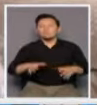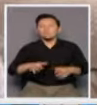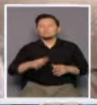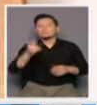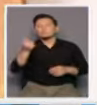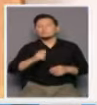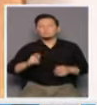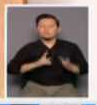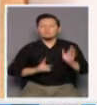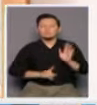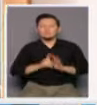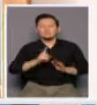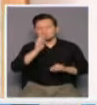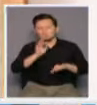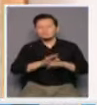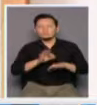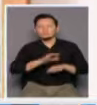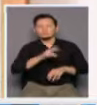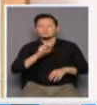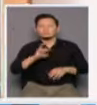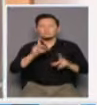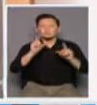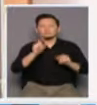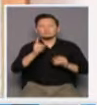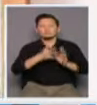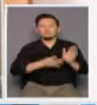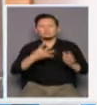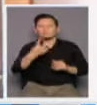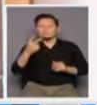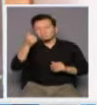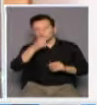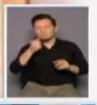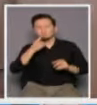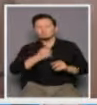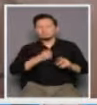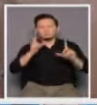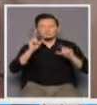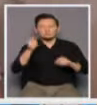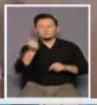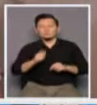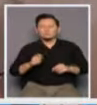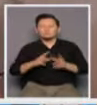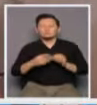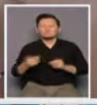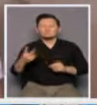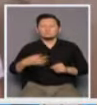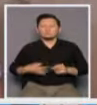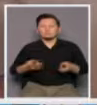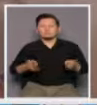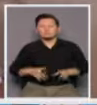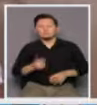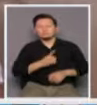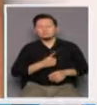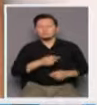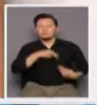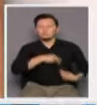Отан соғысы басталып, ері кәрім мәжитұлы 1942 жылы майдан аттанған. Елде екі баласымен қалған ана тынбай еңбек